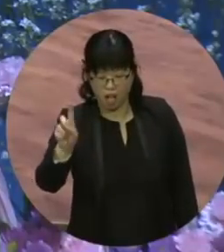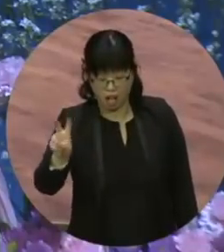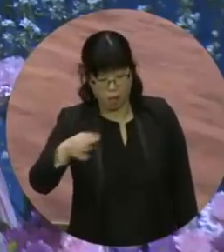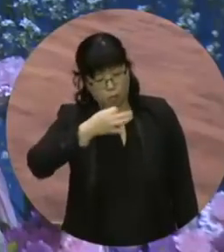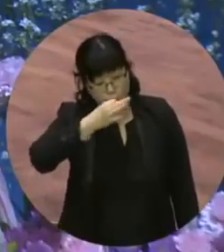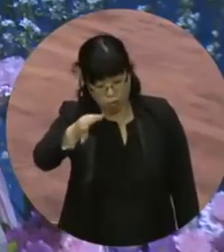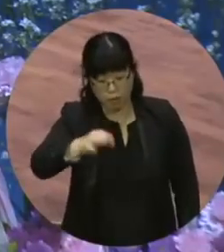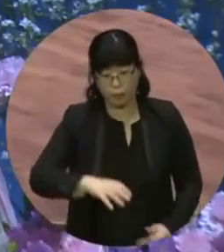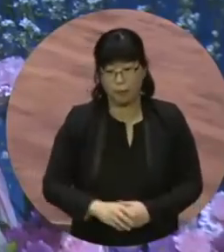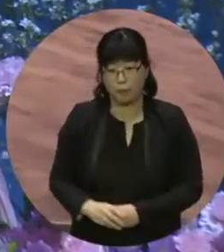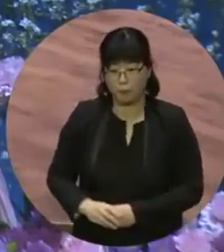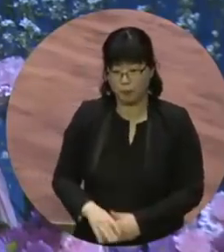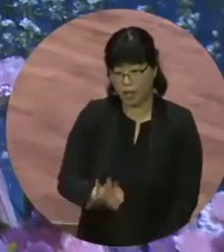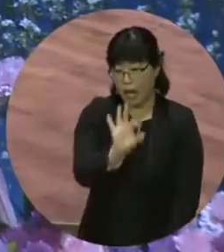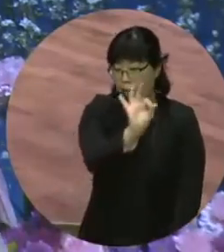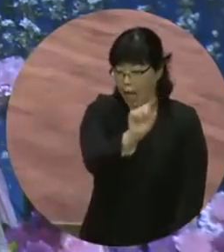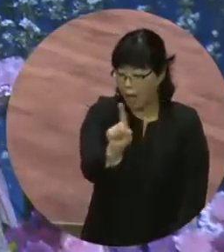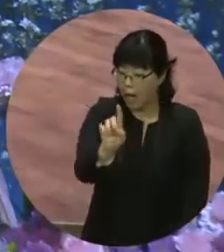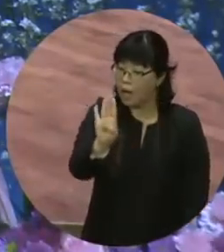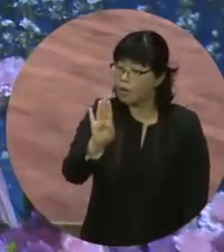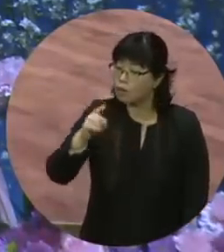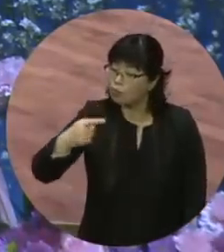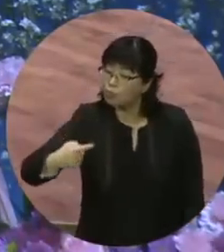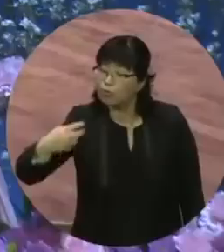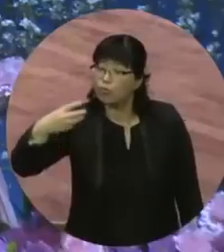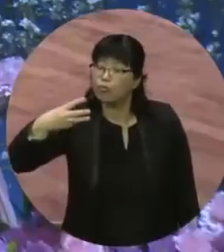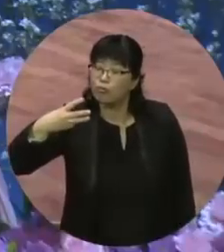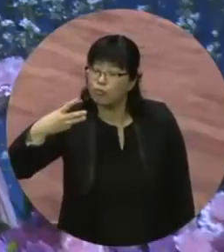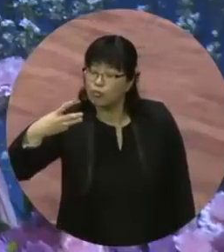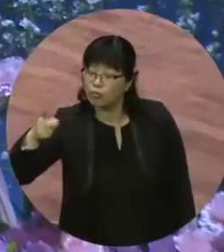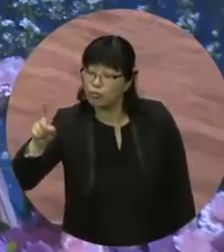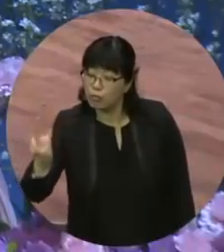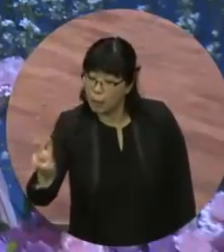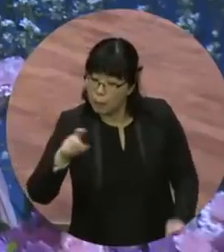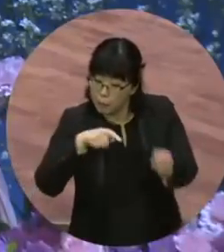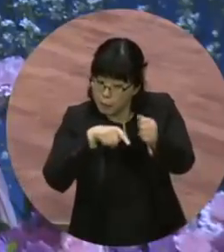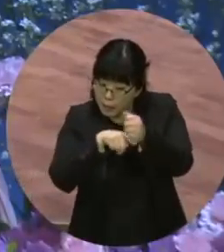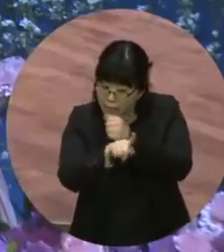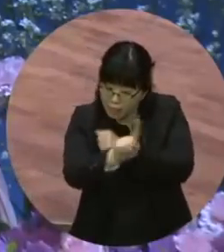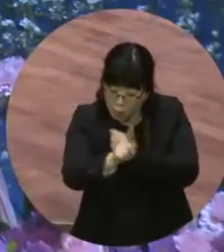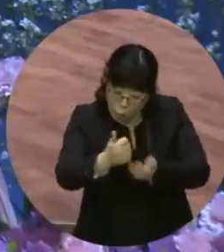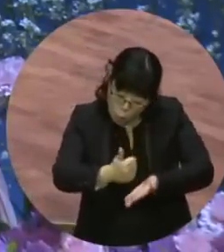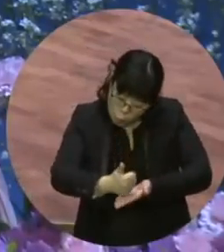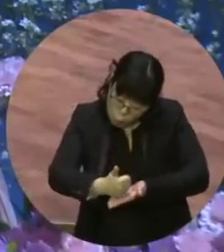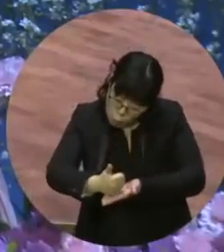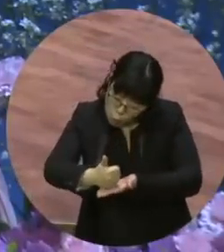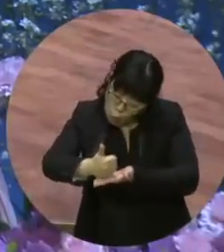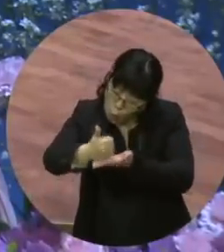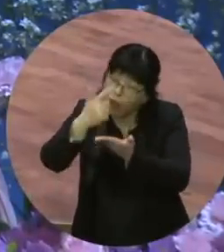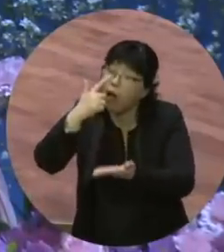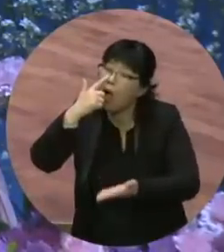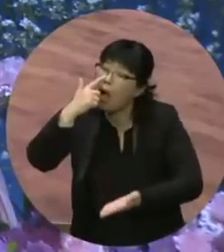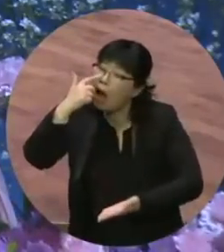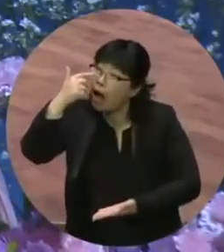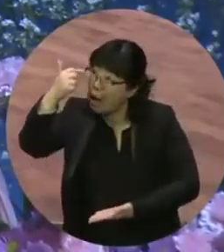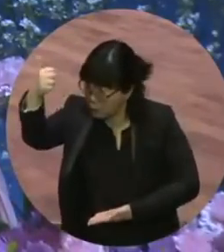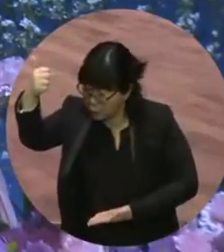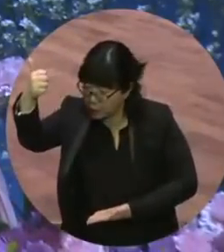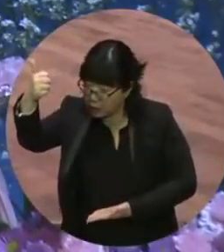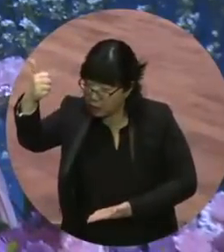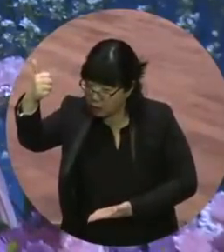그런데 이제 뭐 높으신 아버지 그런 뜻인데 아브라함은 뭐요? 여러 민족의